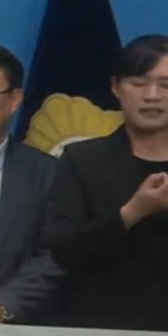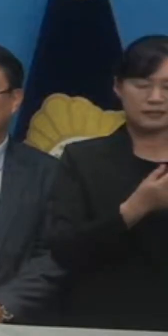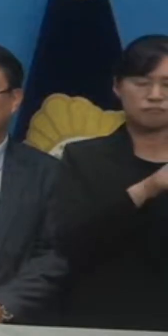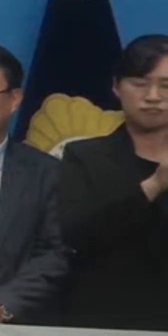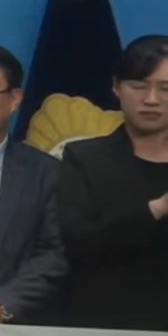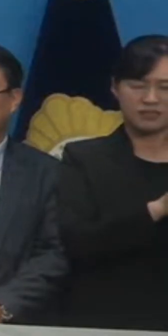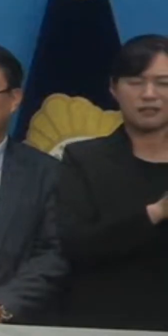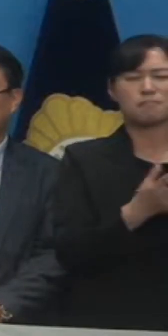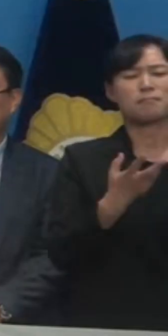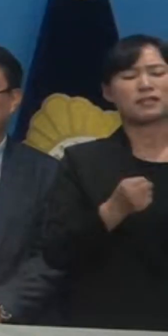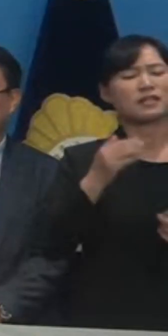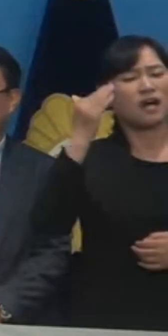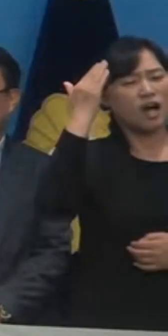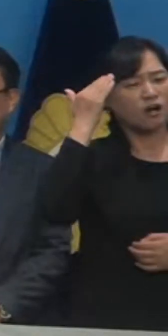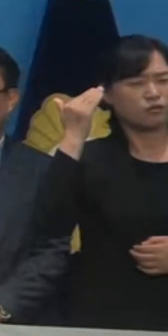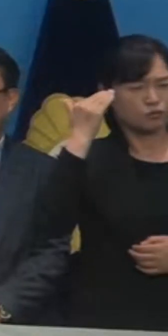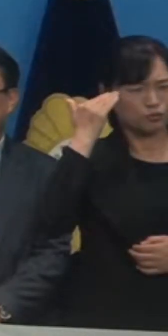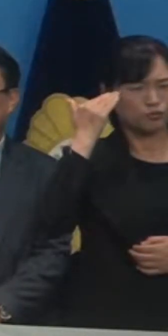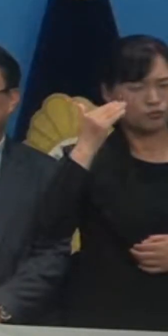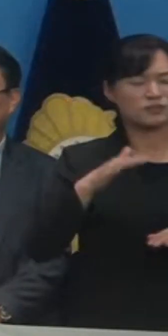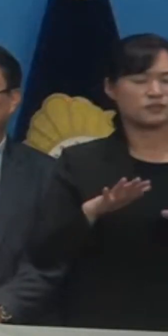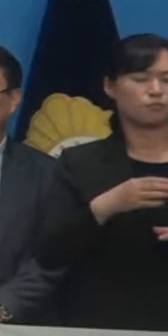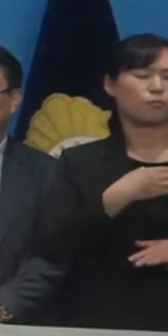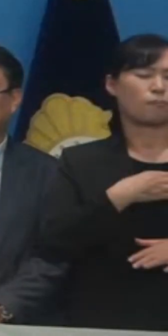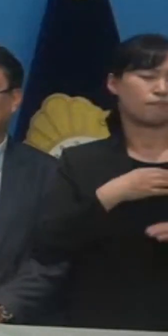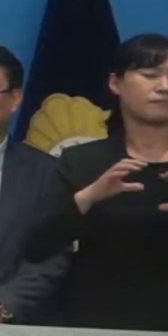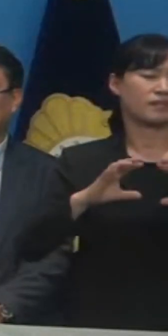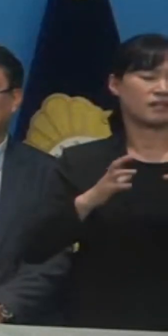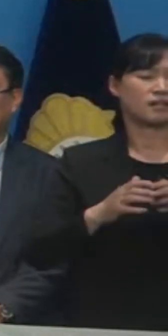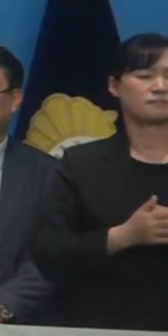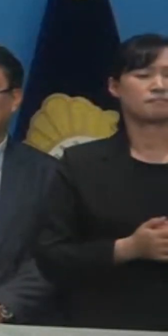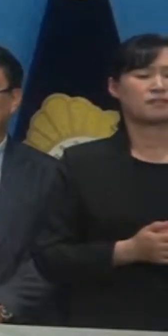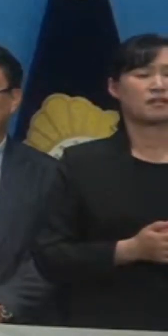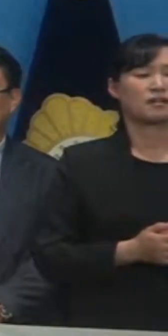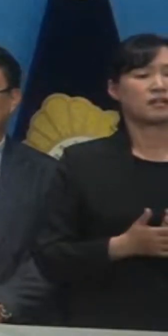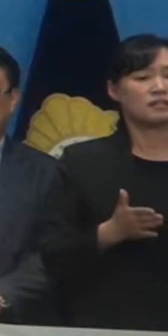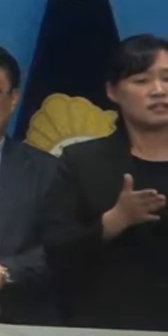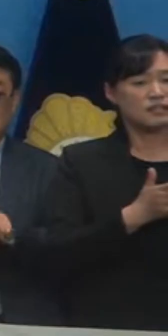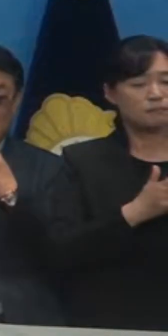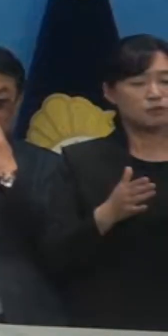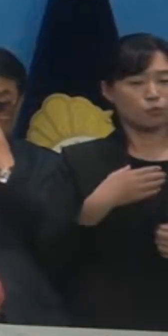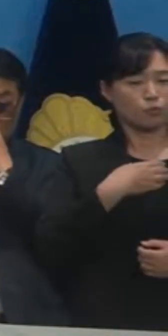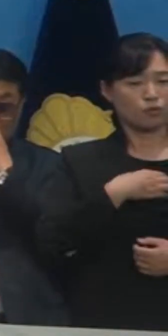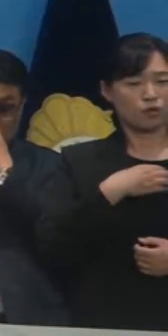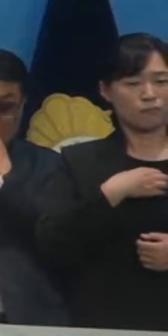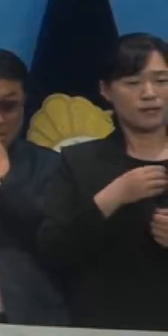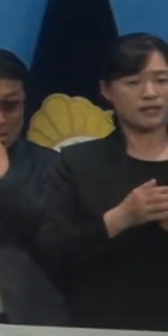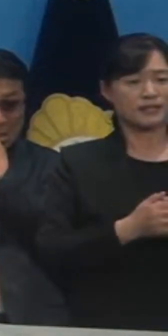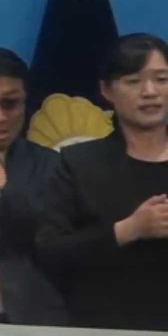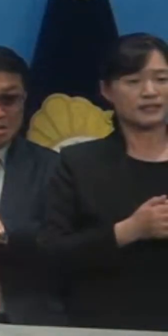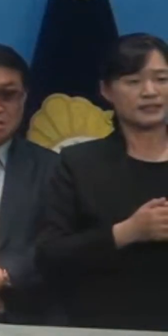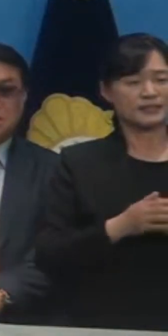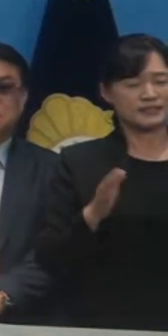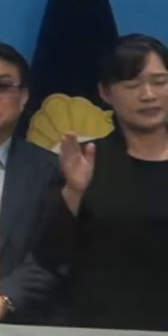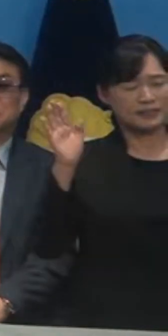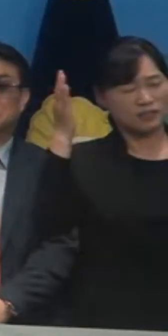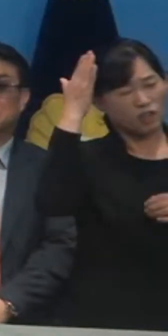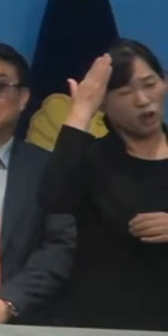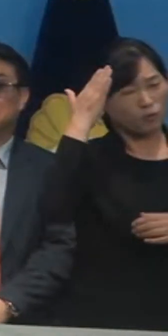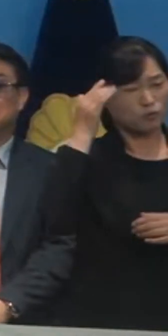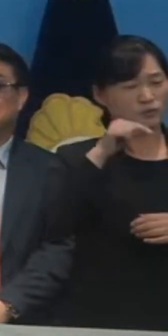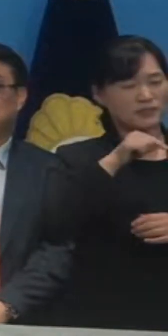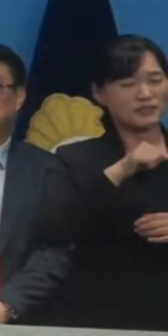만연한 위험한 나라로 치닫고 있습니다. 하여 이 위험한 브레이크 없는 고문사법 카르텔이 기관차를